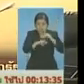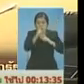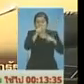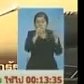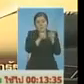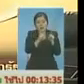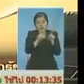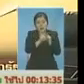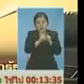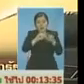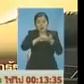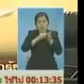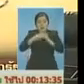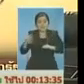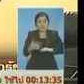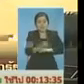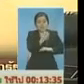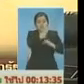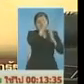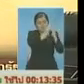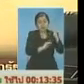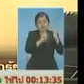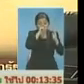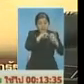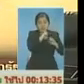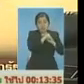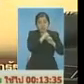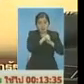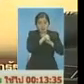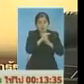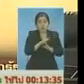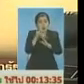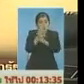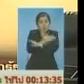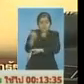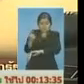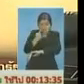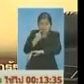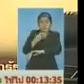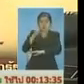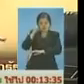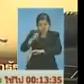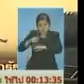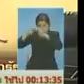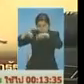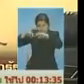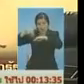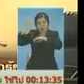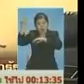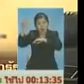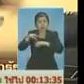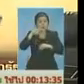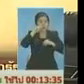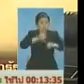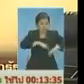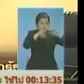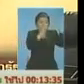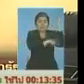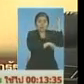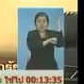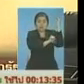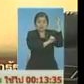ะมันเป็นการเหมารวมทั้งประเทศก่อนจะมาถามศึกษาก่อนน้ำท่วมสุราษฎร์ภาคใต้